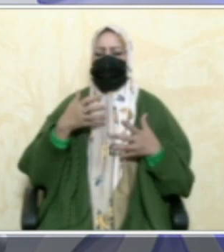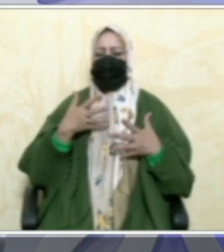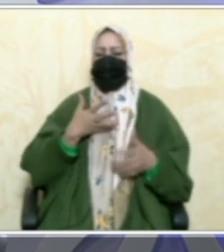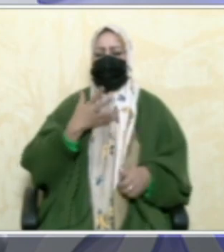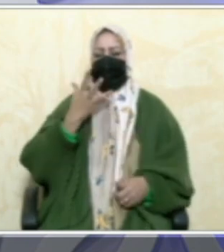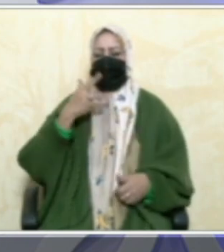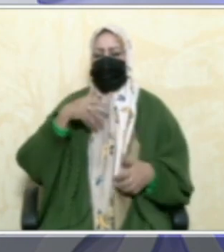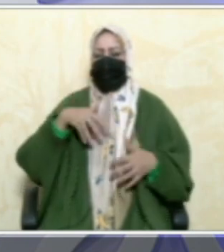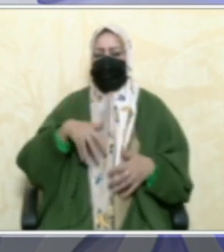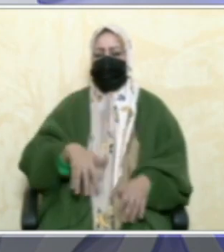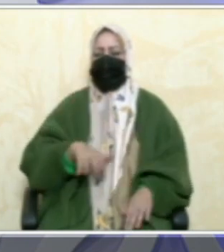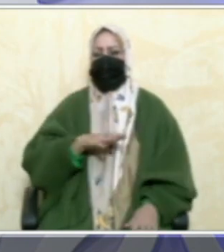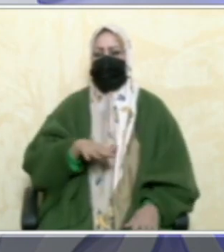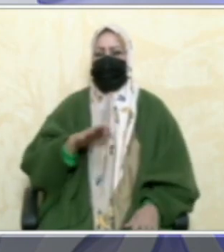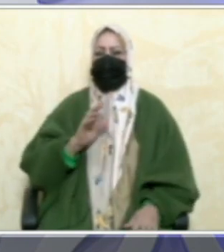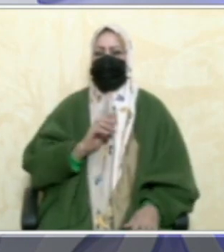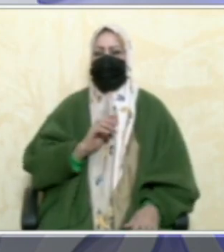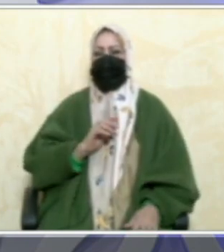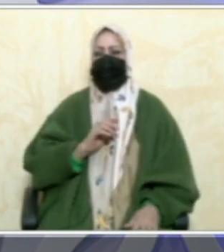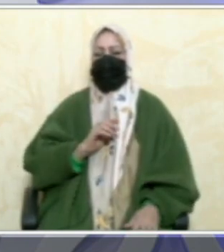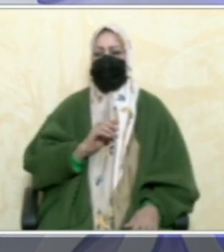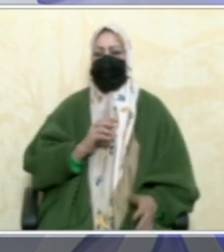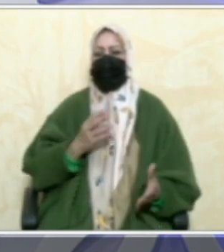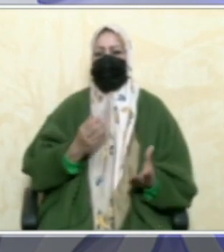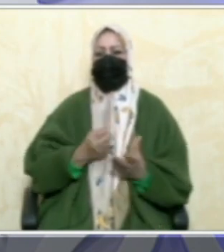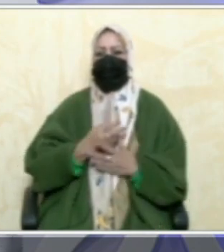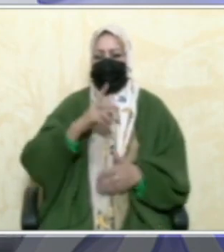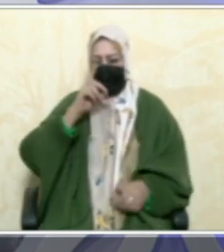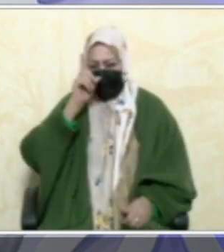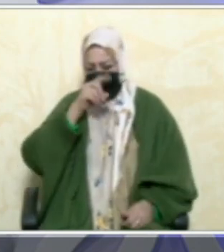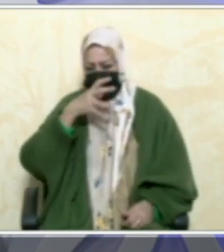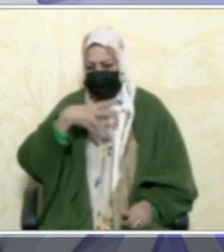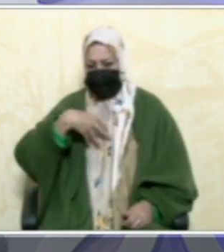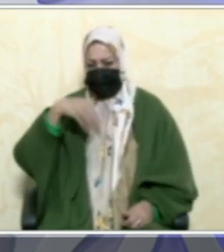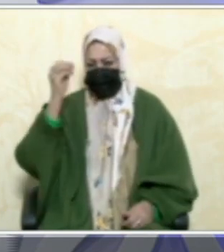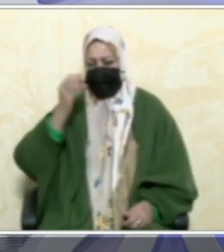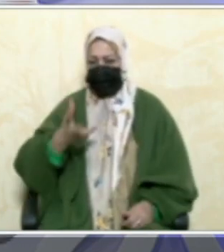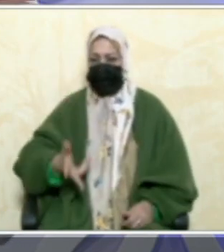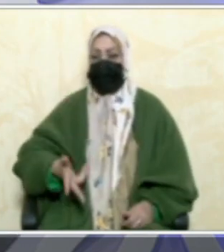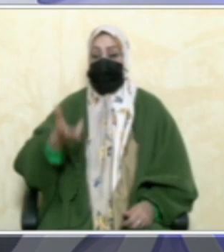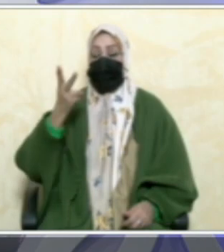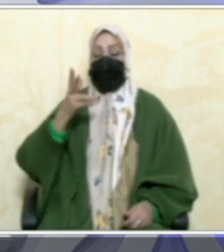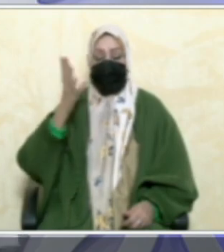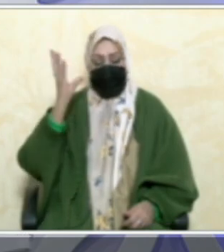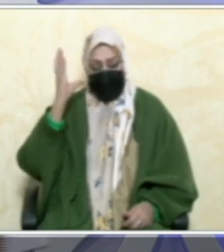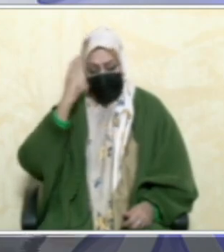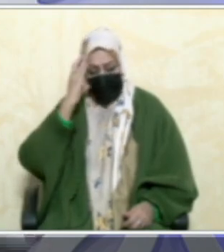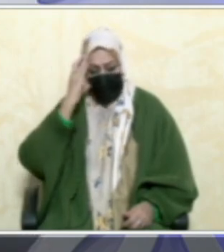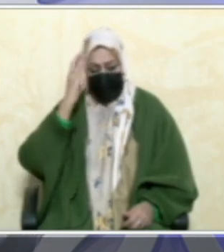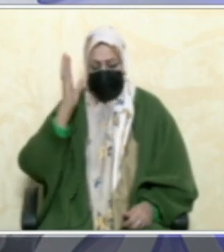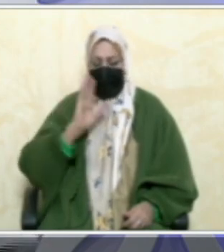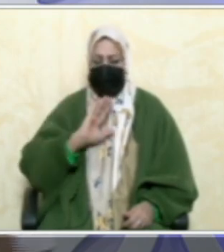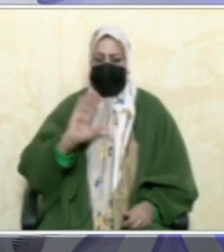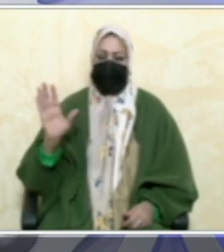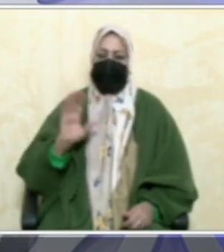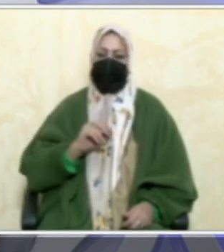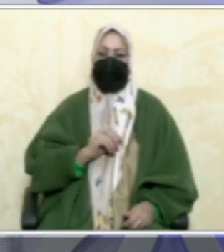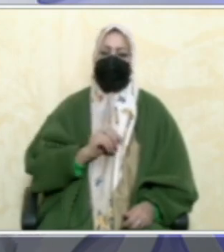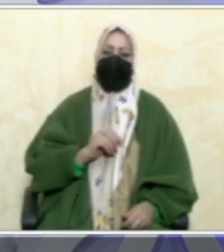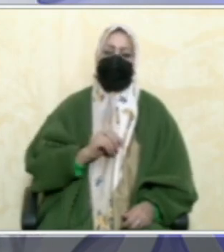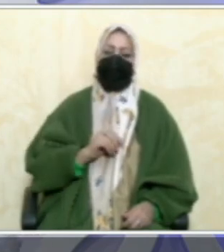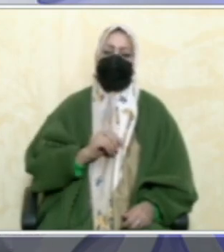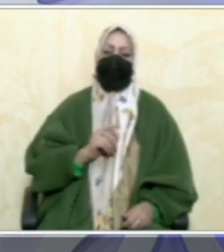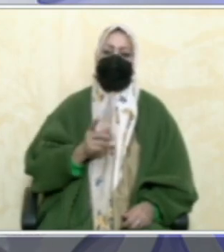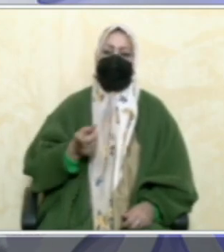ويصعب نزعها منه بعد ذلك، أن يسوع الرب وأن يسوع يساعد المخلصين